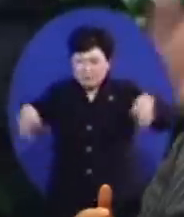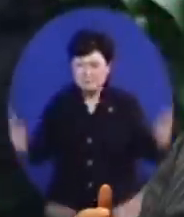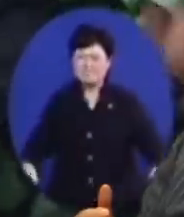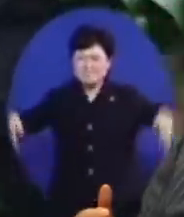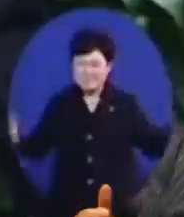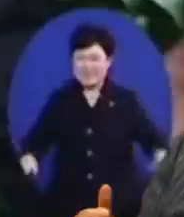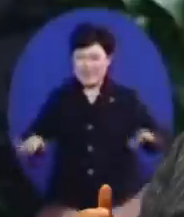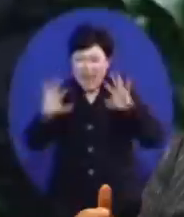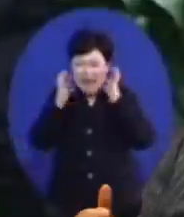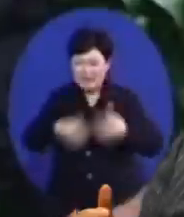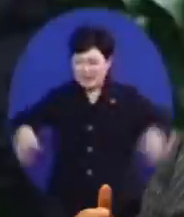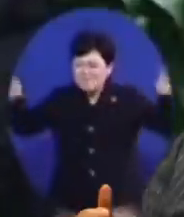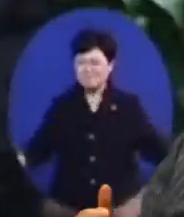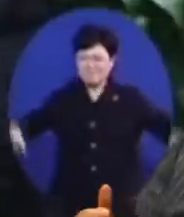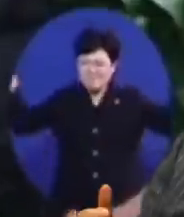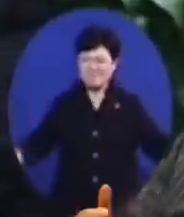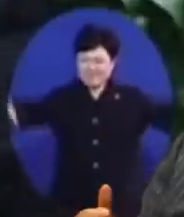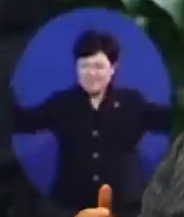날개를 칩니다.